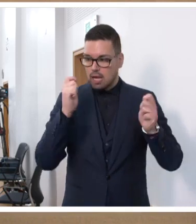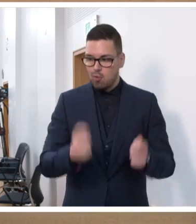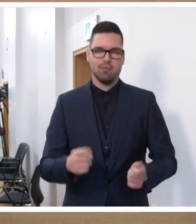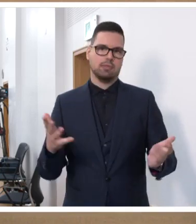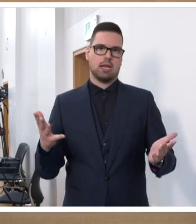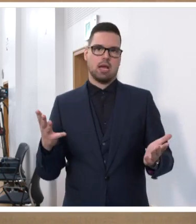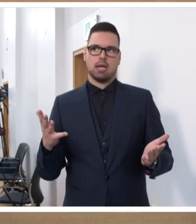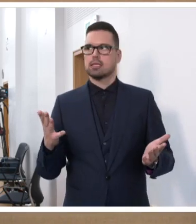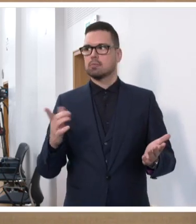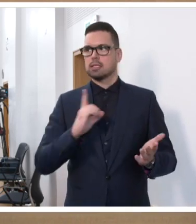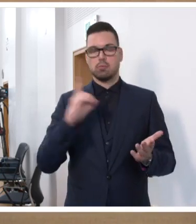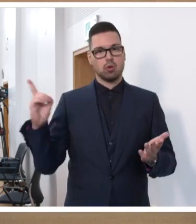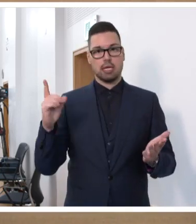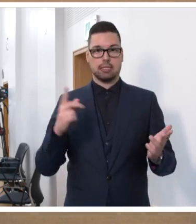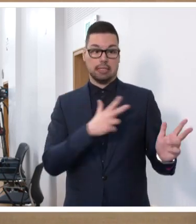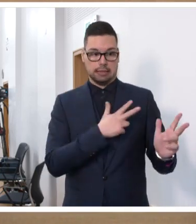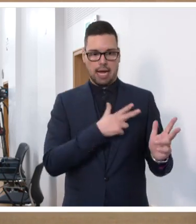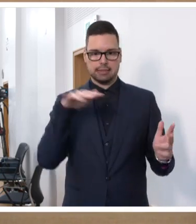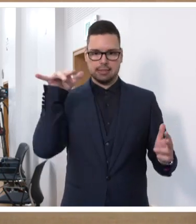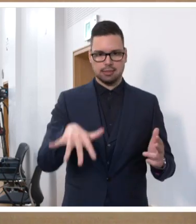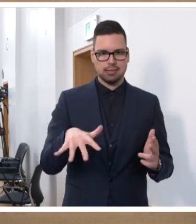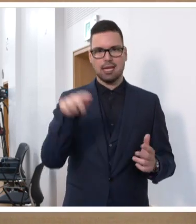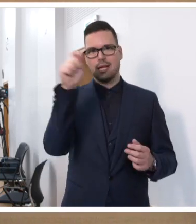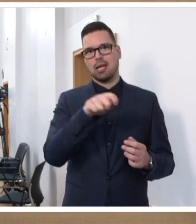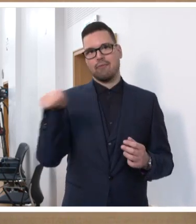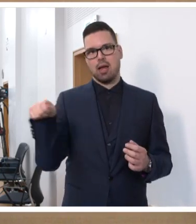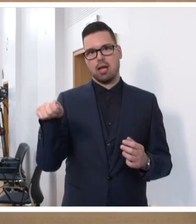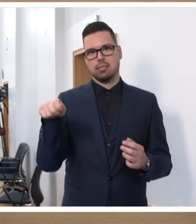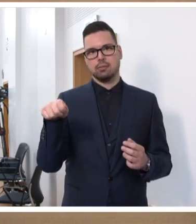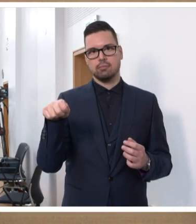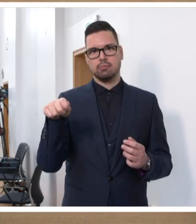man es mit Demokratie ernst nimmt, über das Wahlrecht nachzudenken.